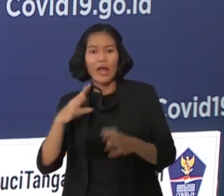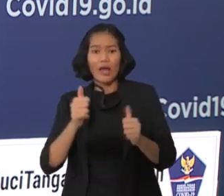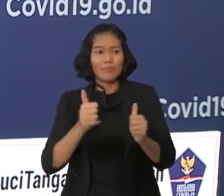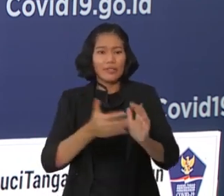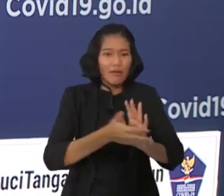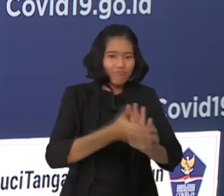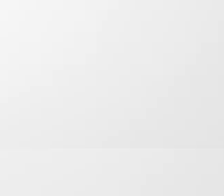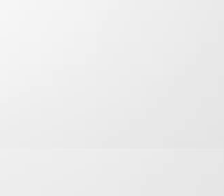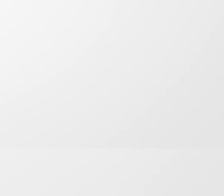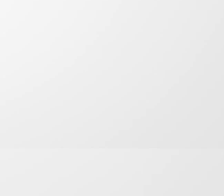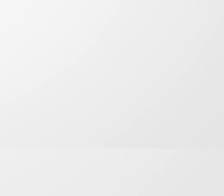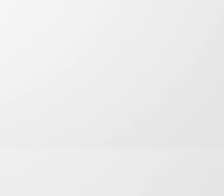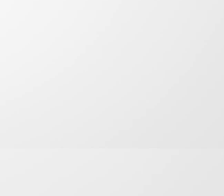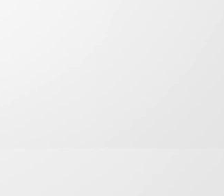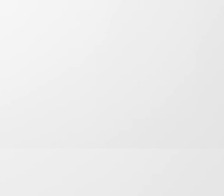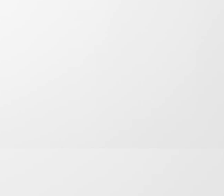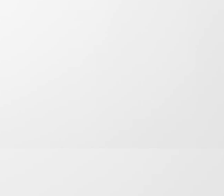krisis ini